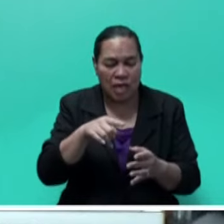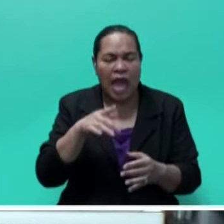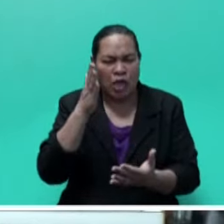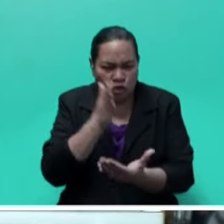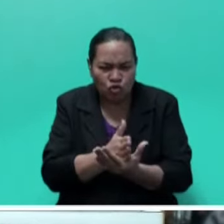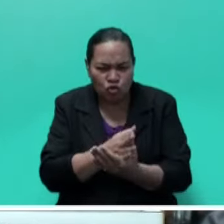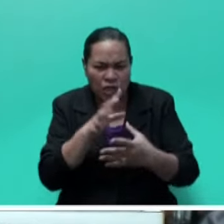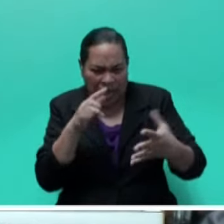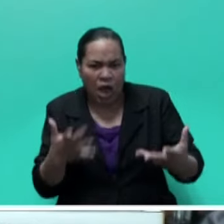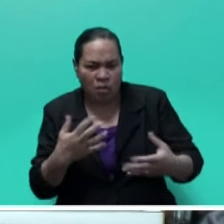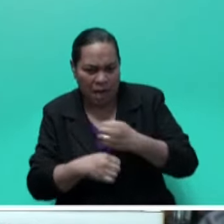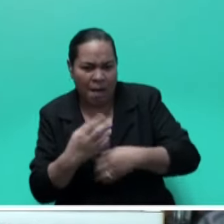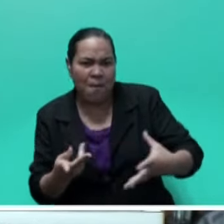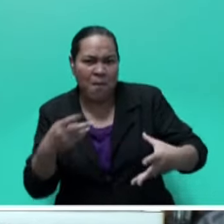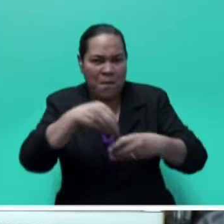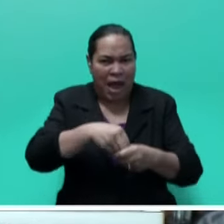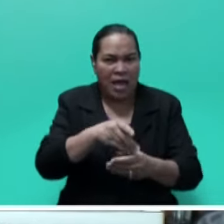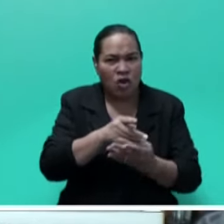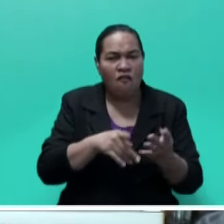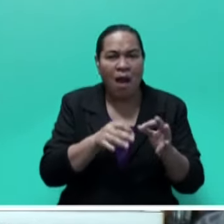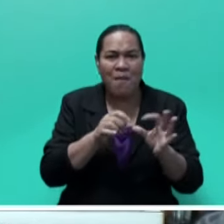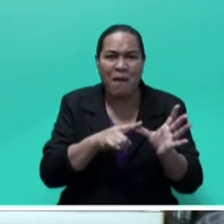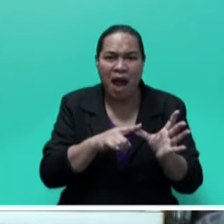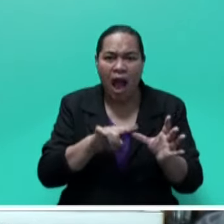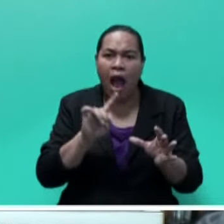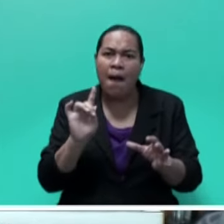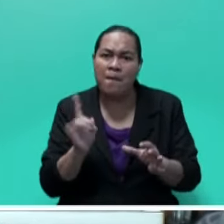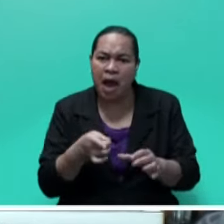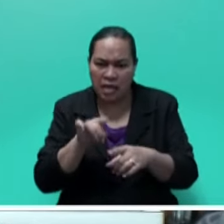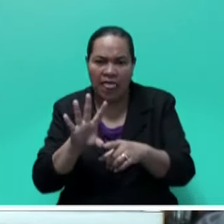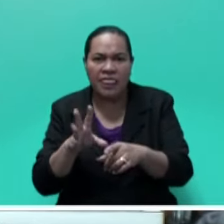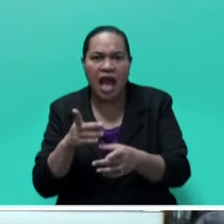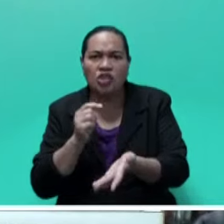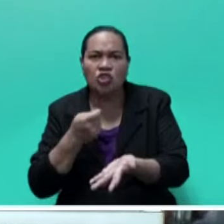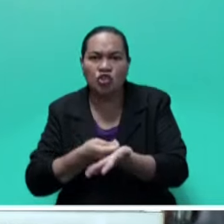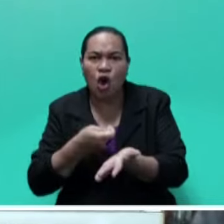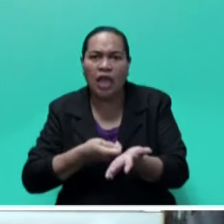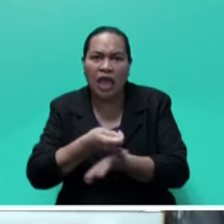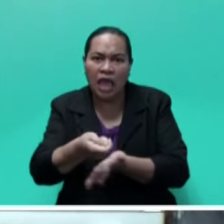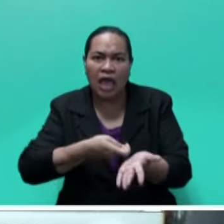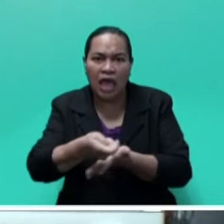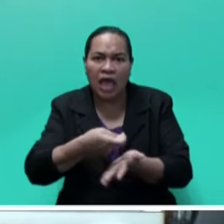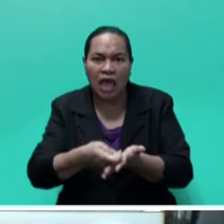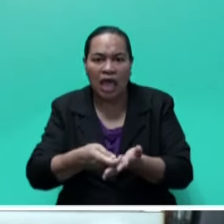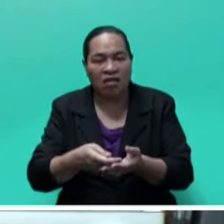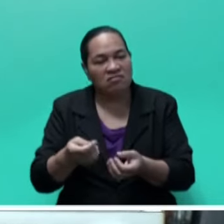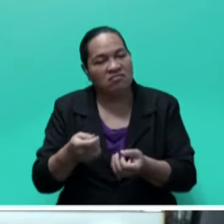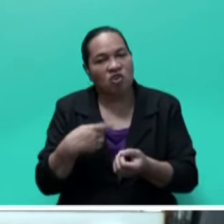kina bonua sana omba ia se ngarabo chungano na soli bonua kina sana